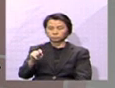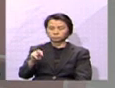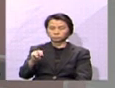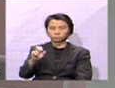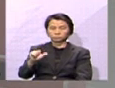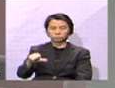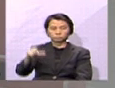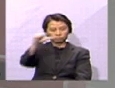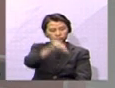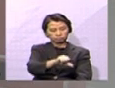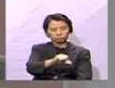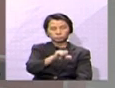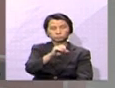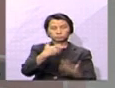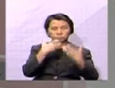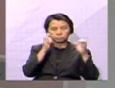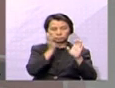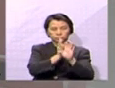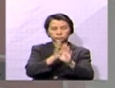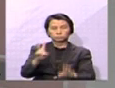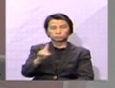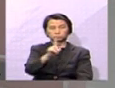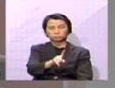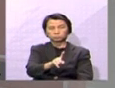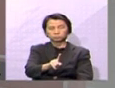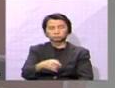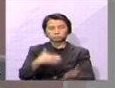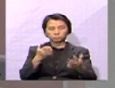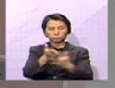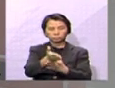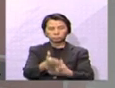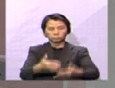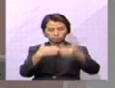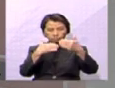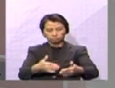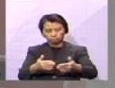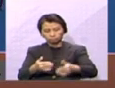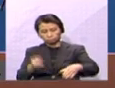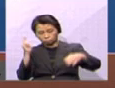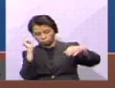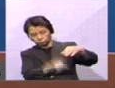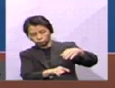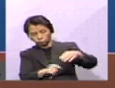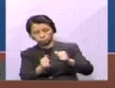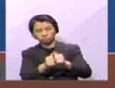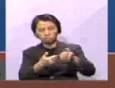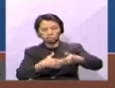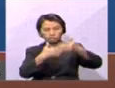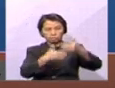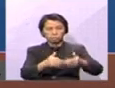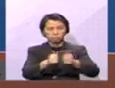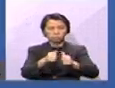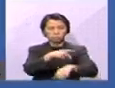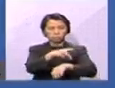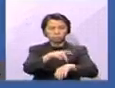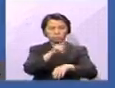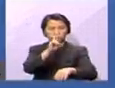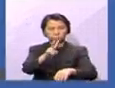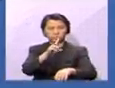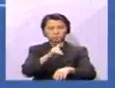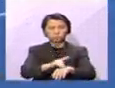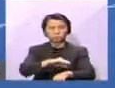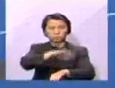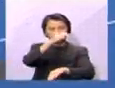menewaskan Maybank 21 menerusi penalti Shooter i nan turun menentang Maybank di Padang dua stadium hoki